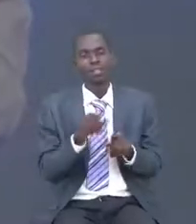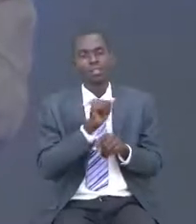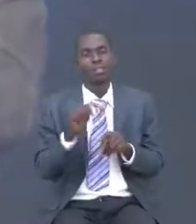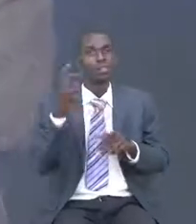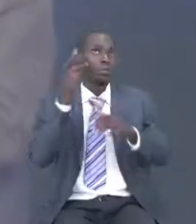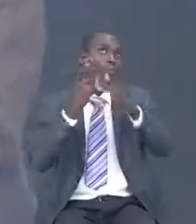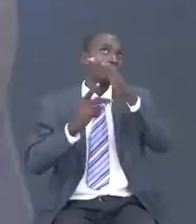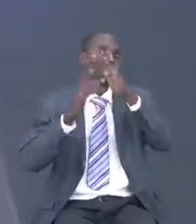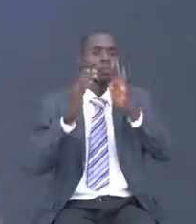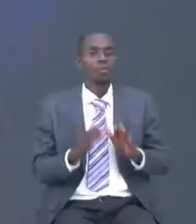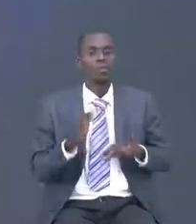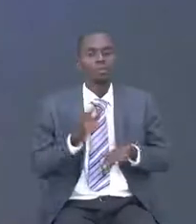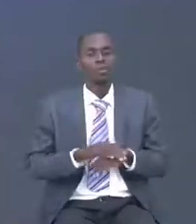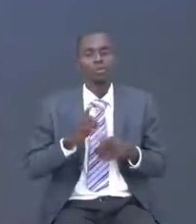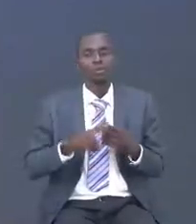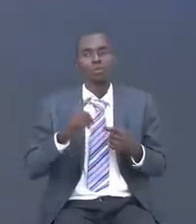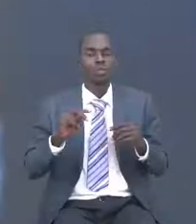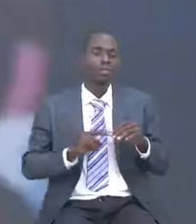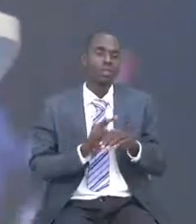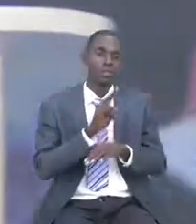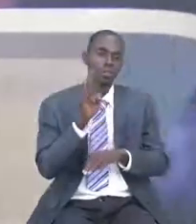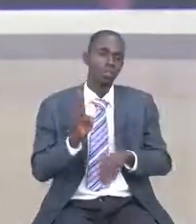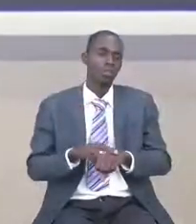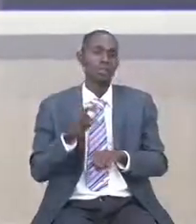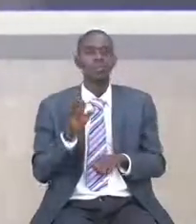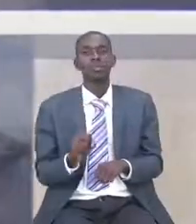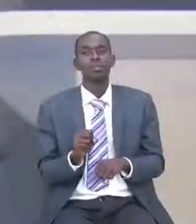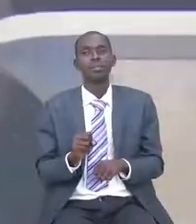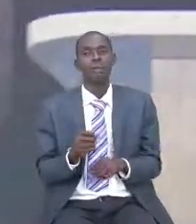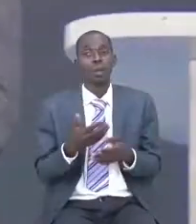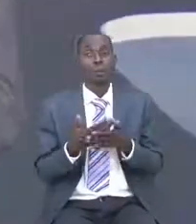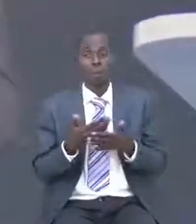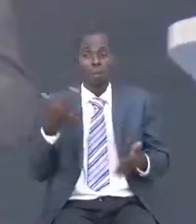prophète des nations.